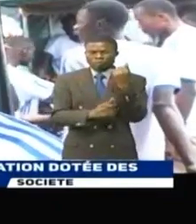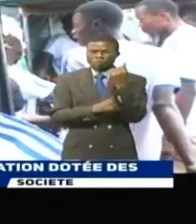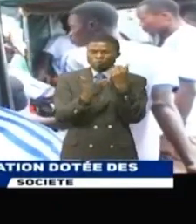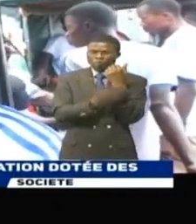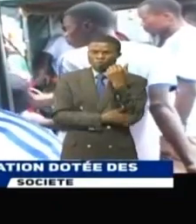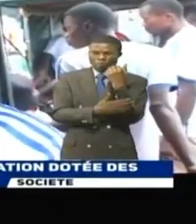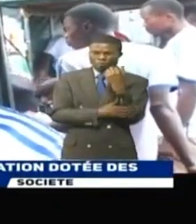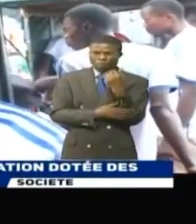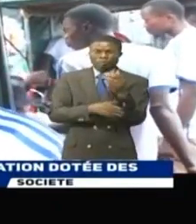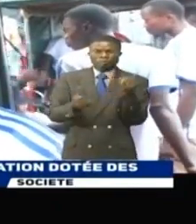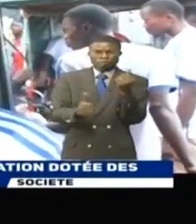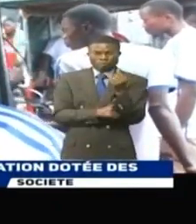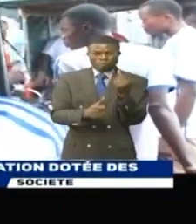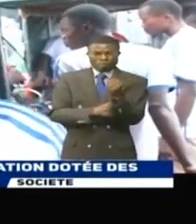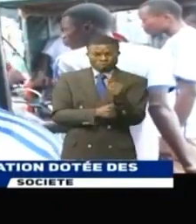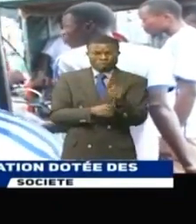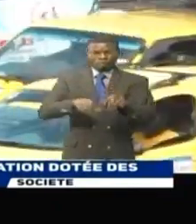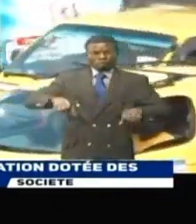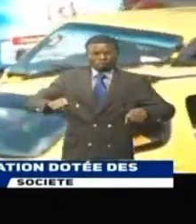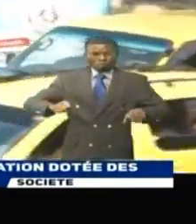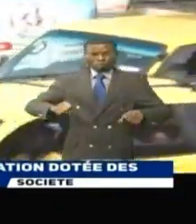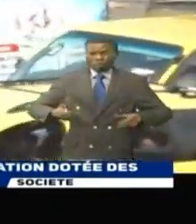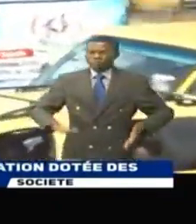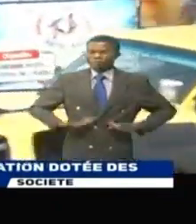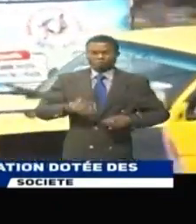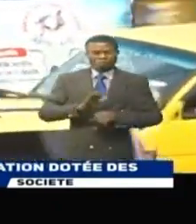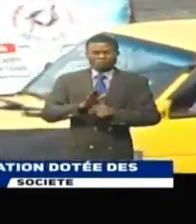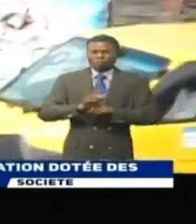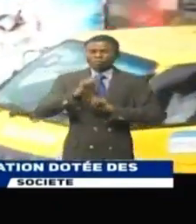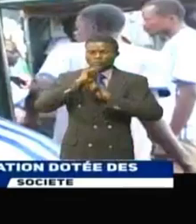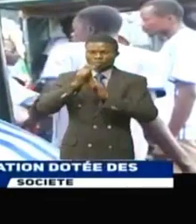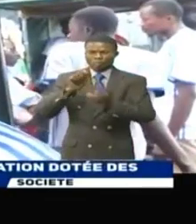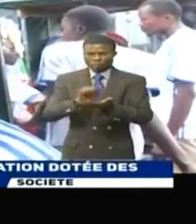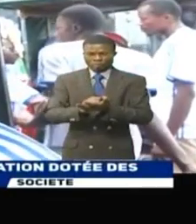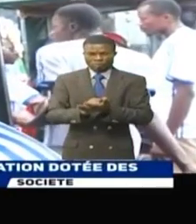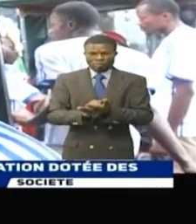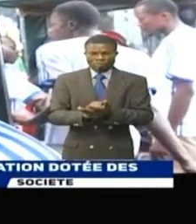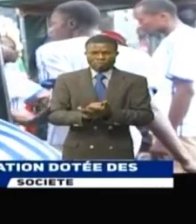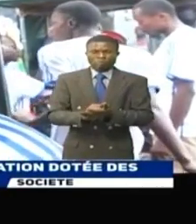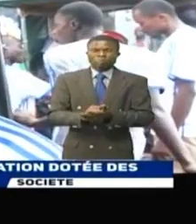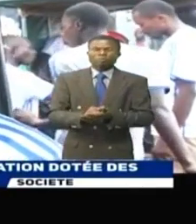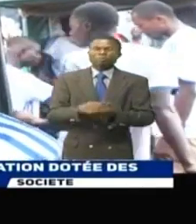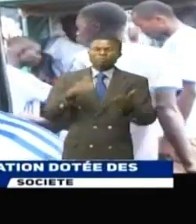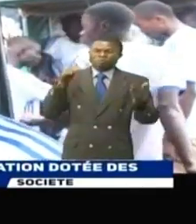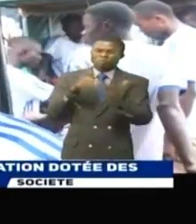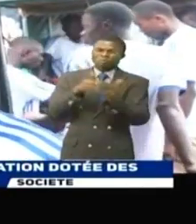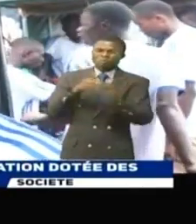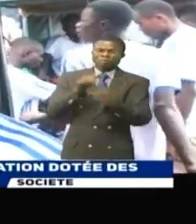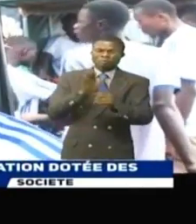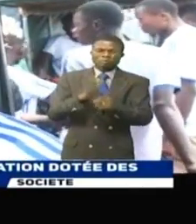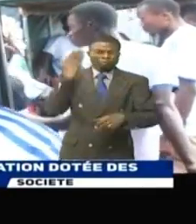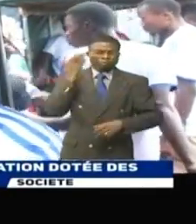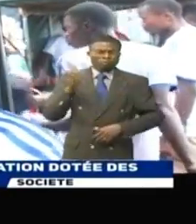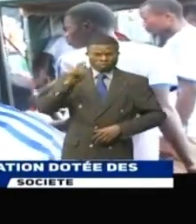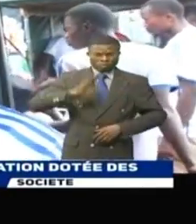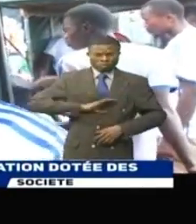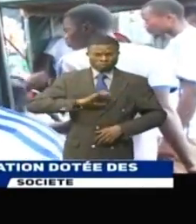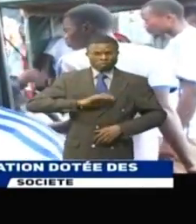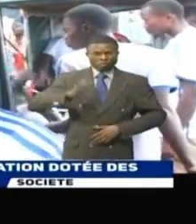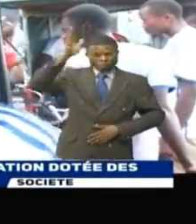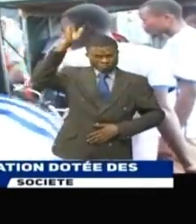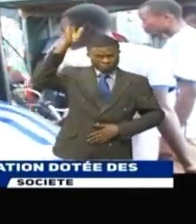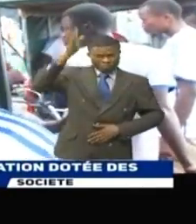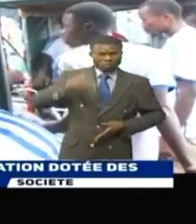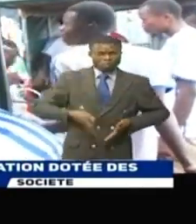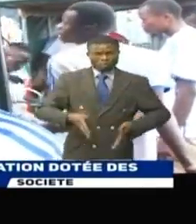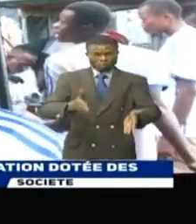bénéficiaire de ces tricycles loue le geste posé. nous rencontrons plusieurs tracasseries et sur la